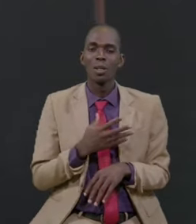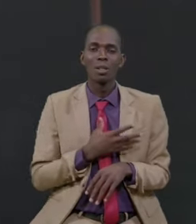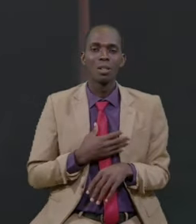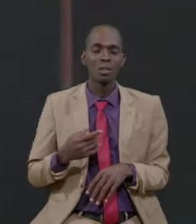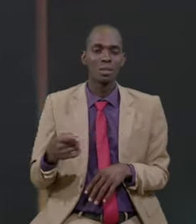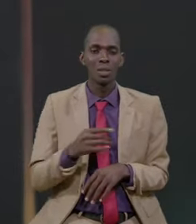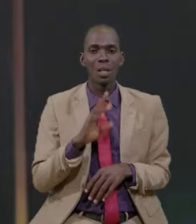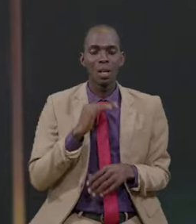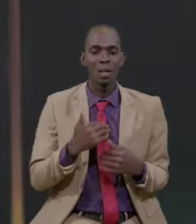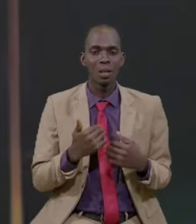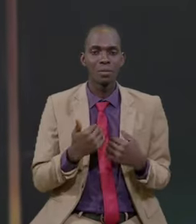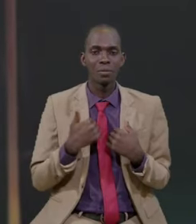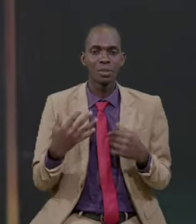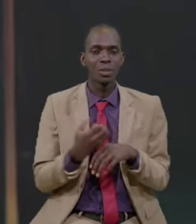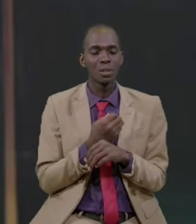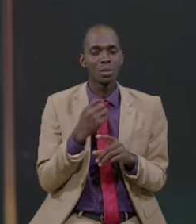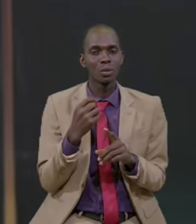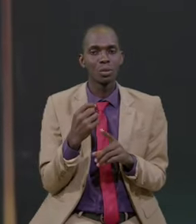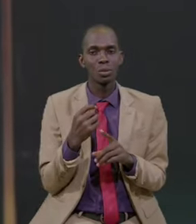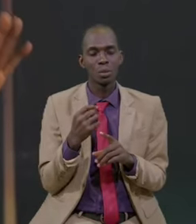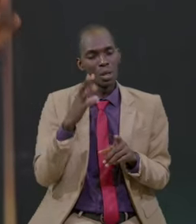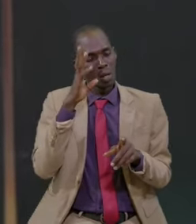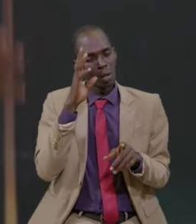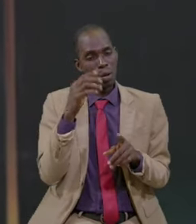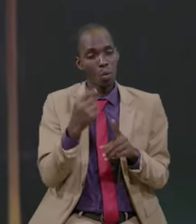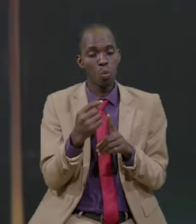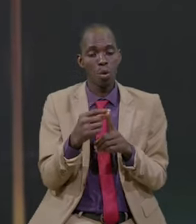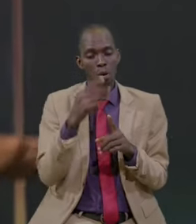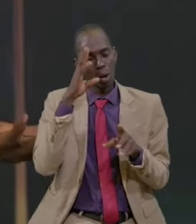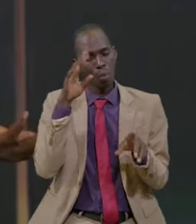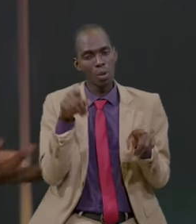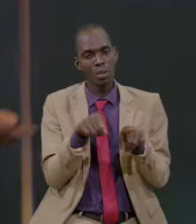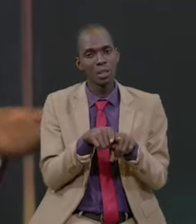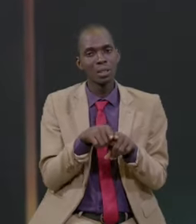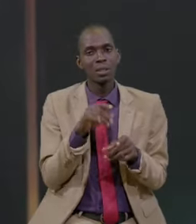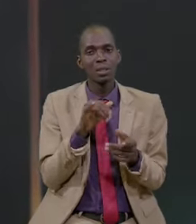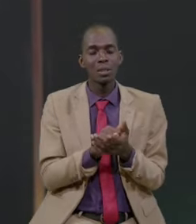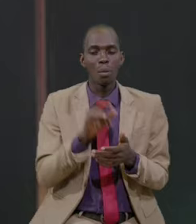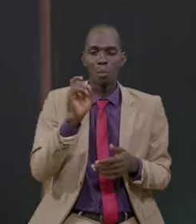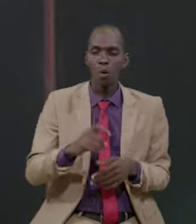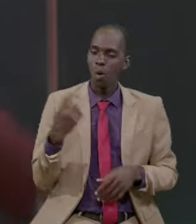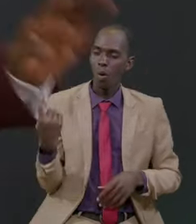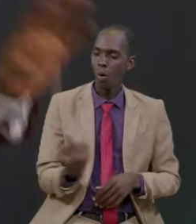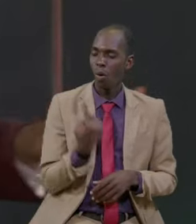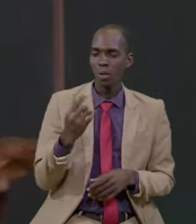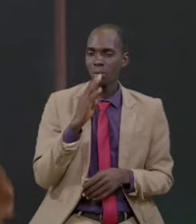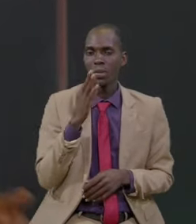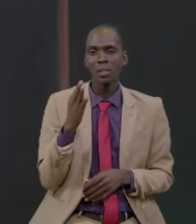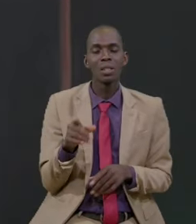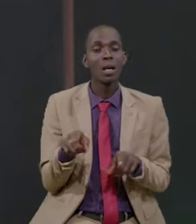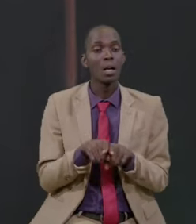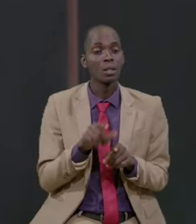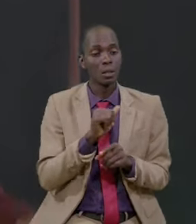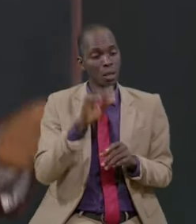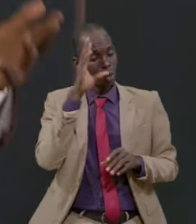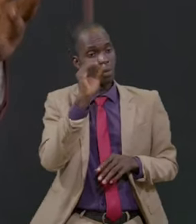ils ont pris le frère comme un titre, qui est toujours là, comme quelqu'un, un homme. Et c'est un